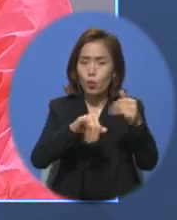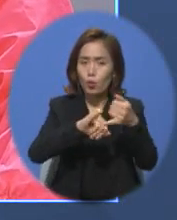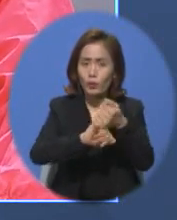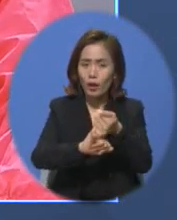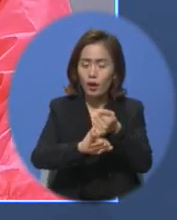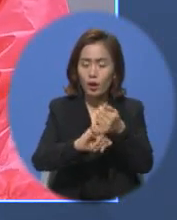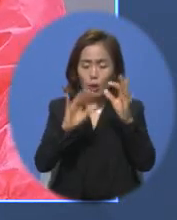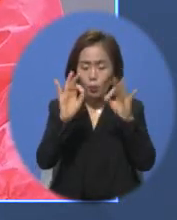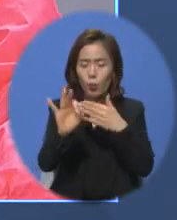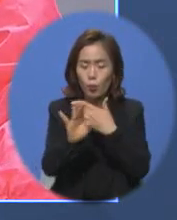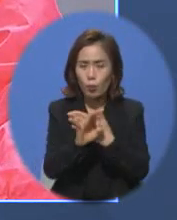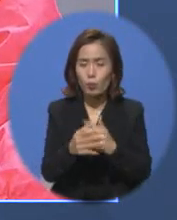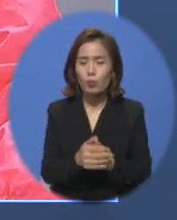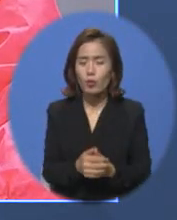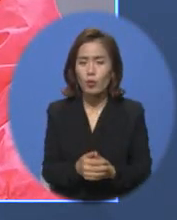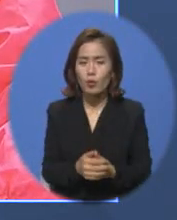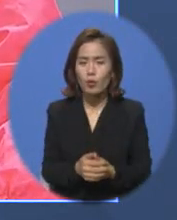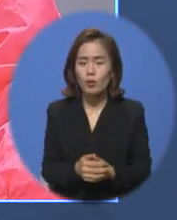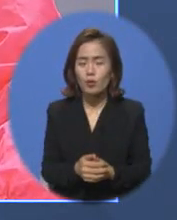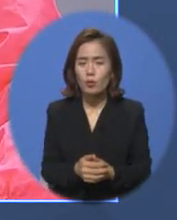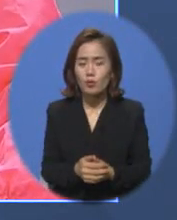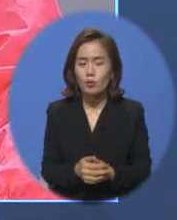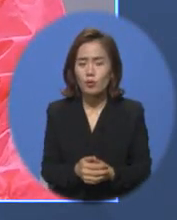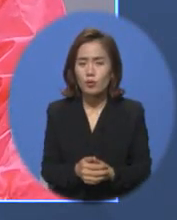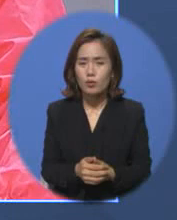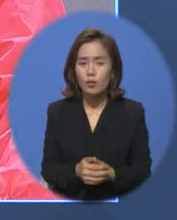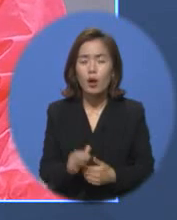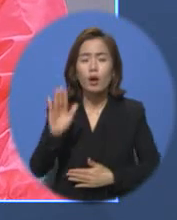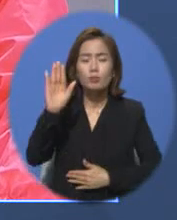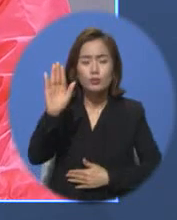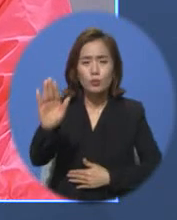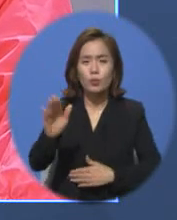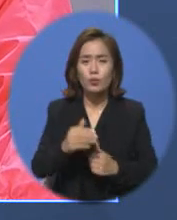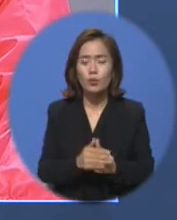.저는 김덕령장군을기리는역사프로젝트를만들어보려고했지만,